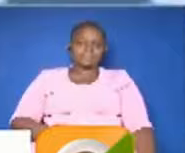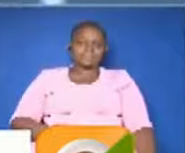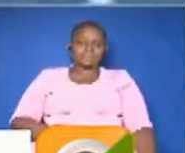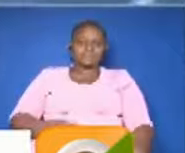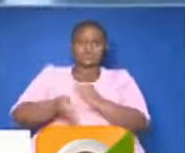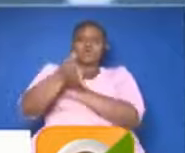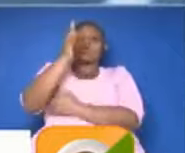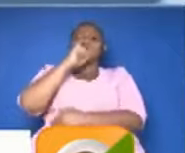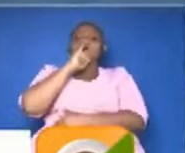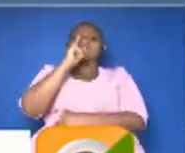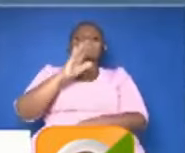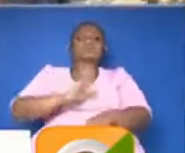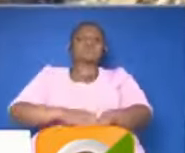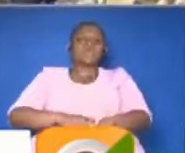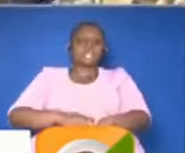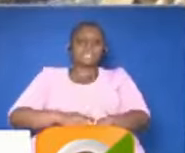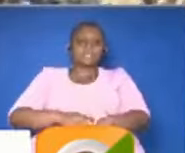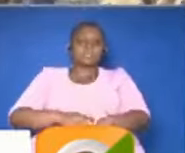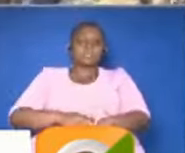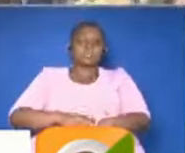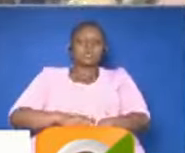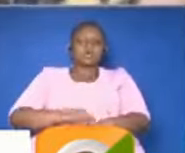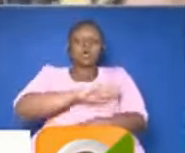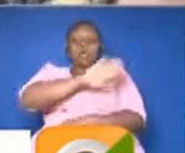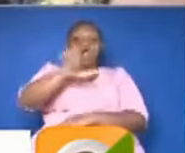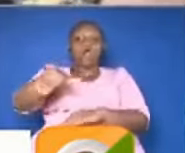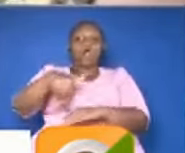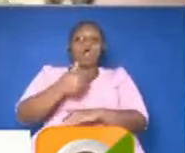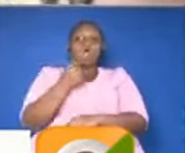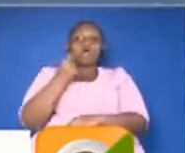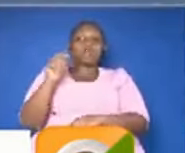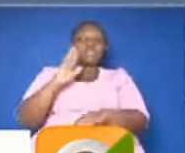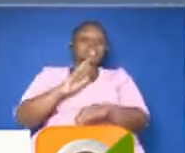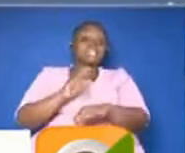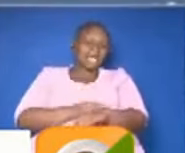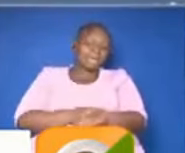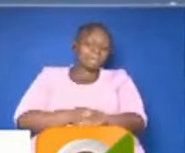God is good and all the time.